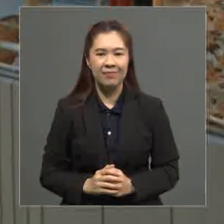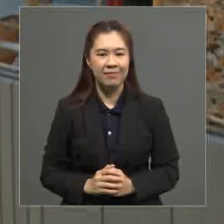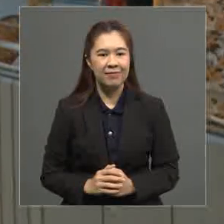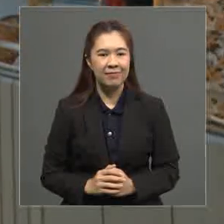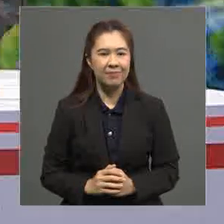ค่ะ M